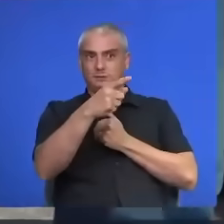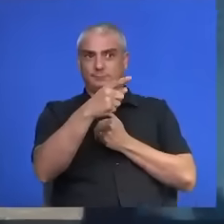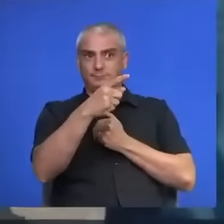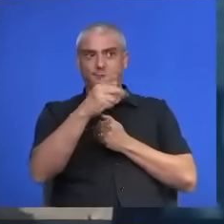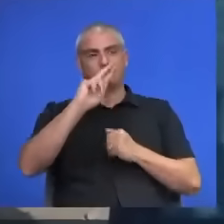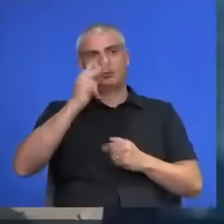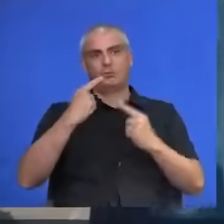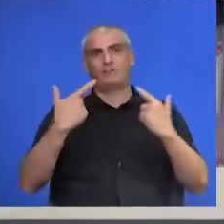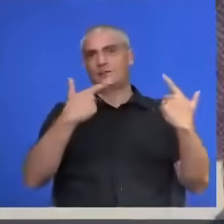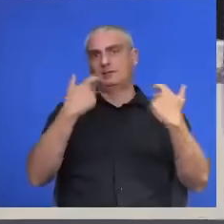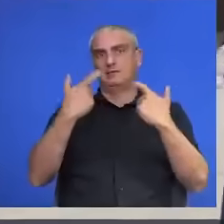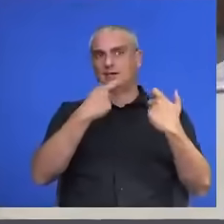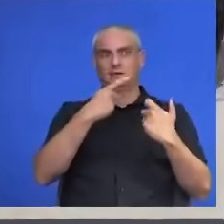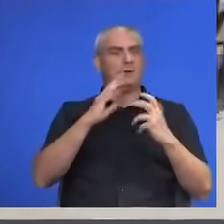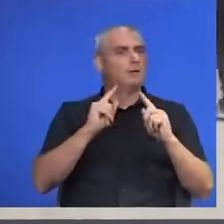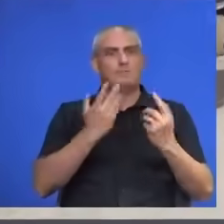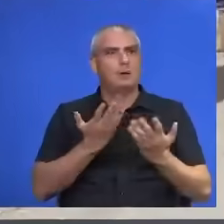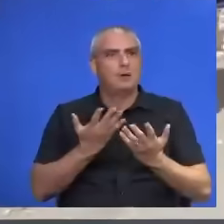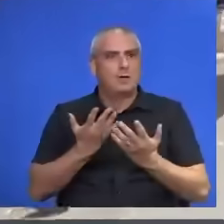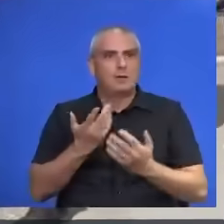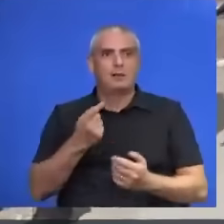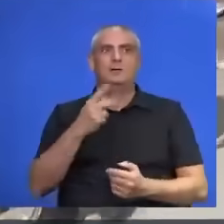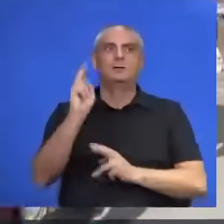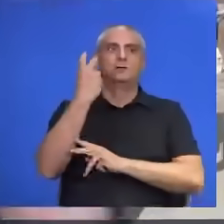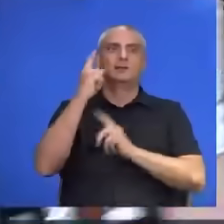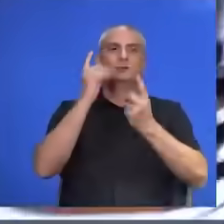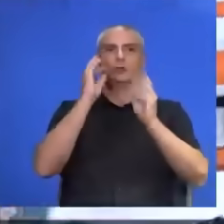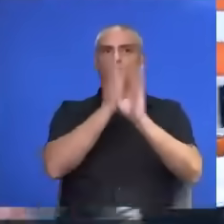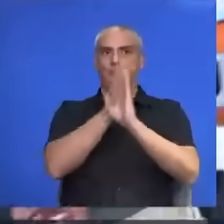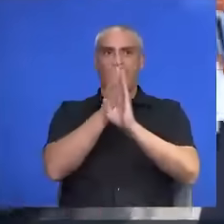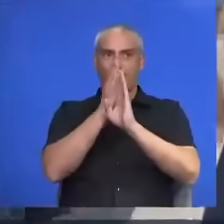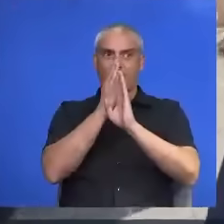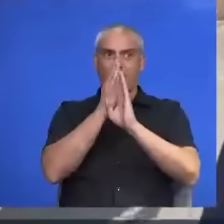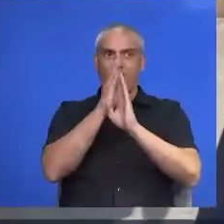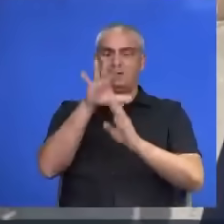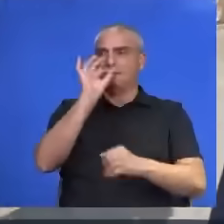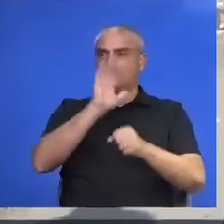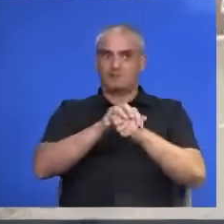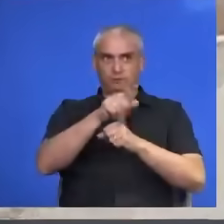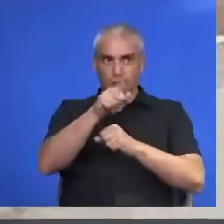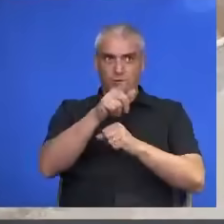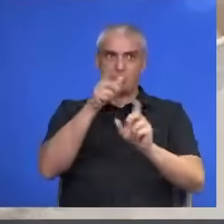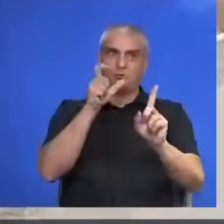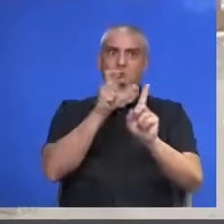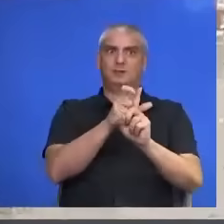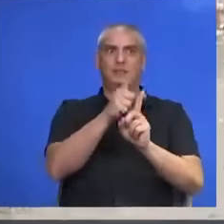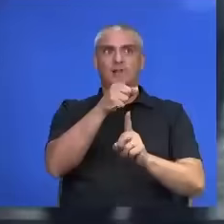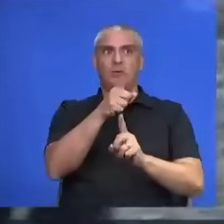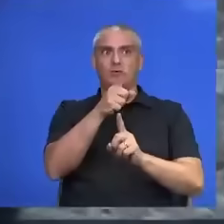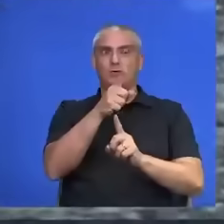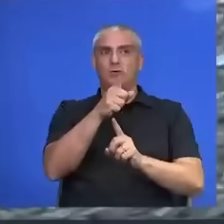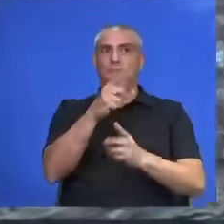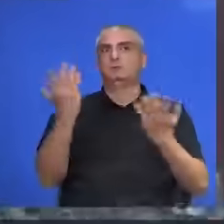ירי. מה קרה? נקראנו כאן איזשהו אירוע של מחבל שגילו אותו ונטרלו אותו, וזהו, ברוך השם לא